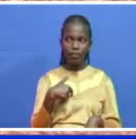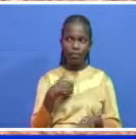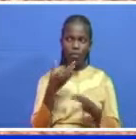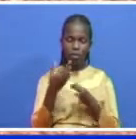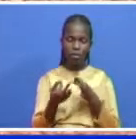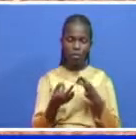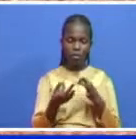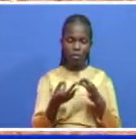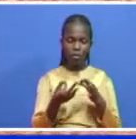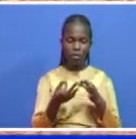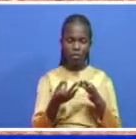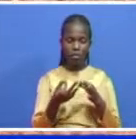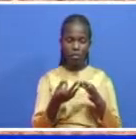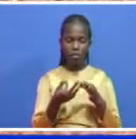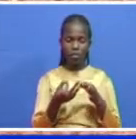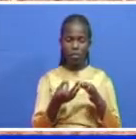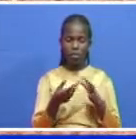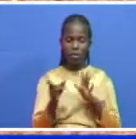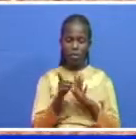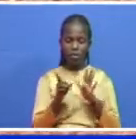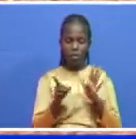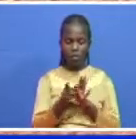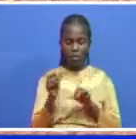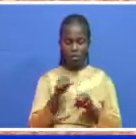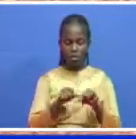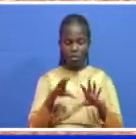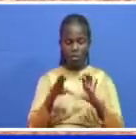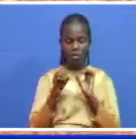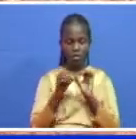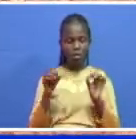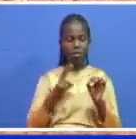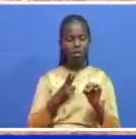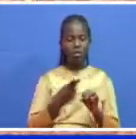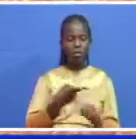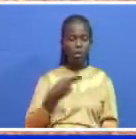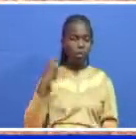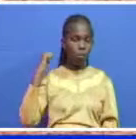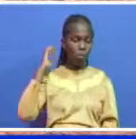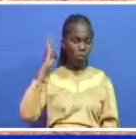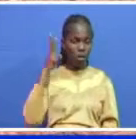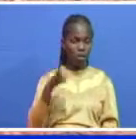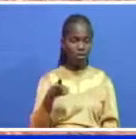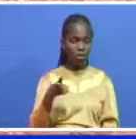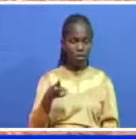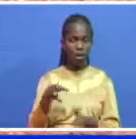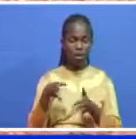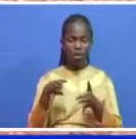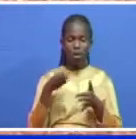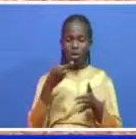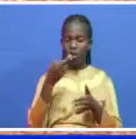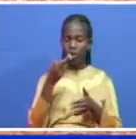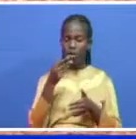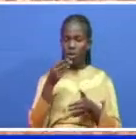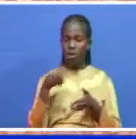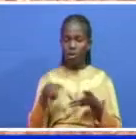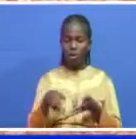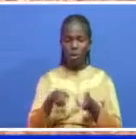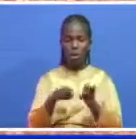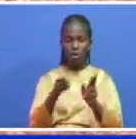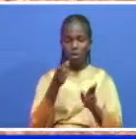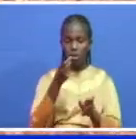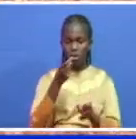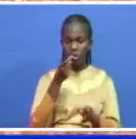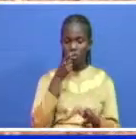kwozo tambo thiba atu nda monastery tubinge bala bala kwa kitui withe bangwe ngale thi zombe ithe yu